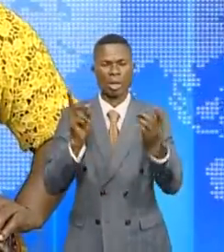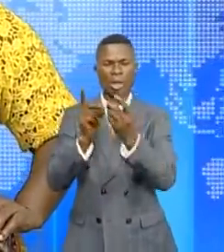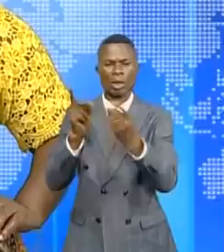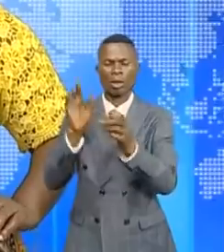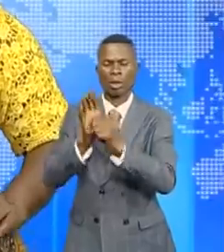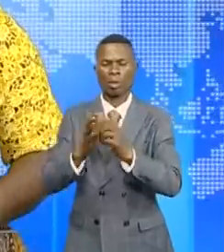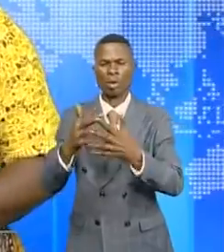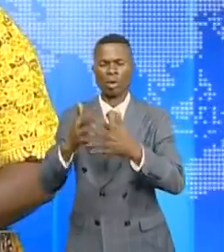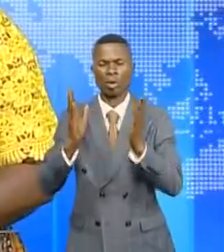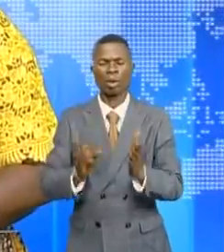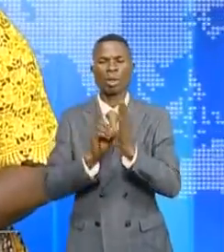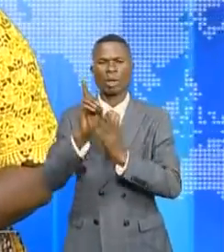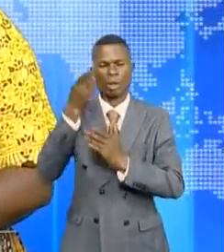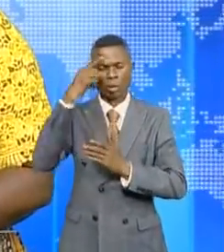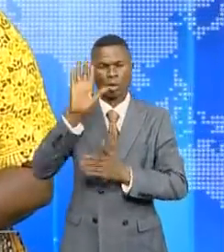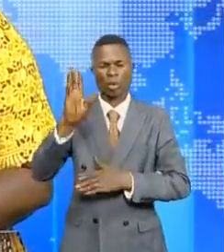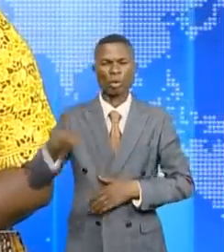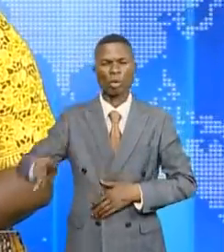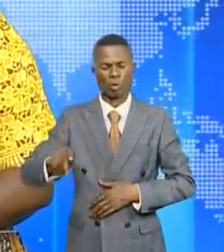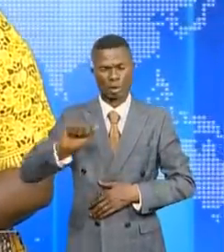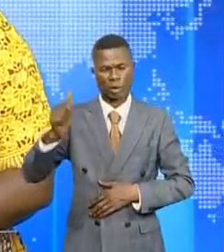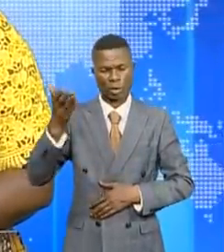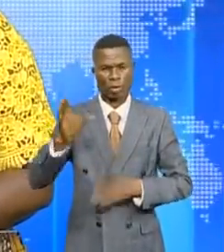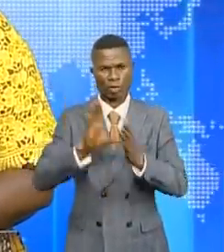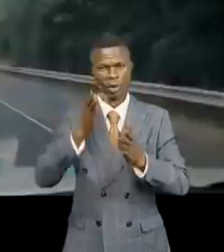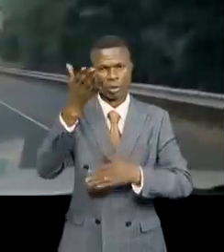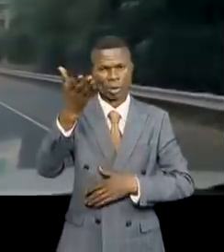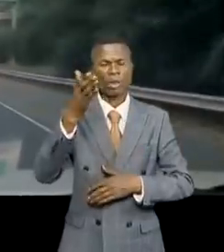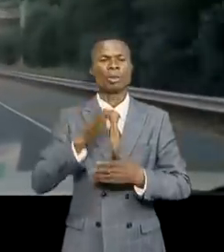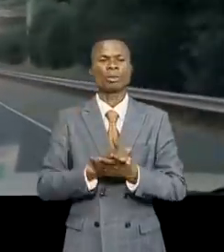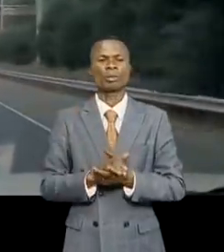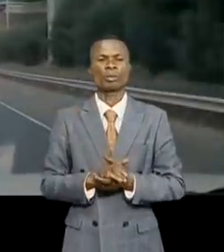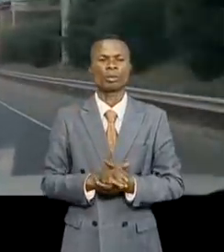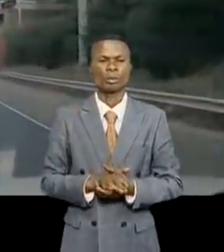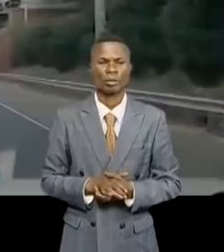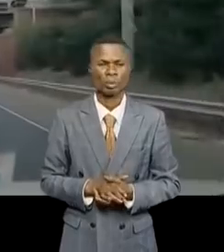différents partenaires du développement pour l'émergence de sa province.